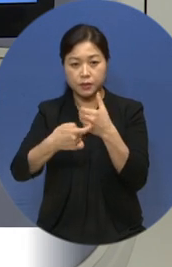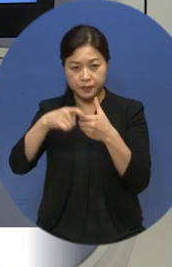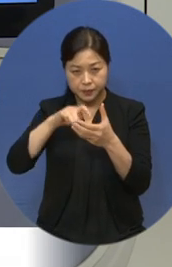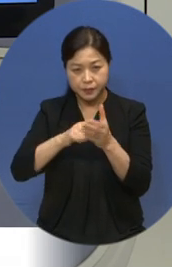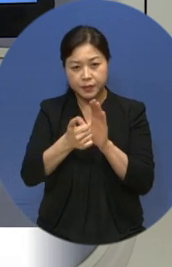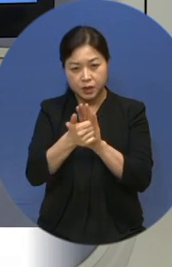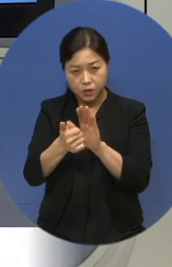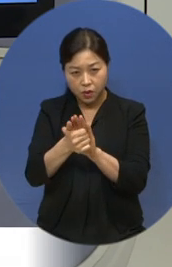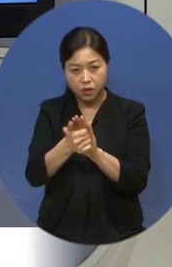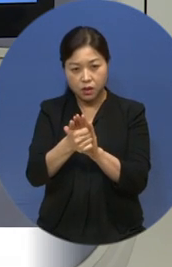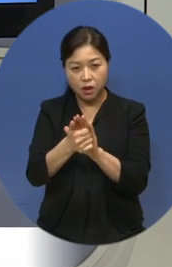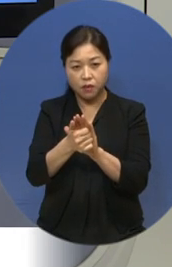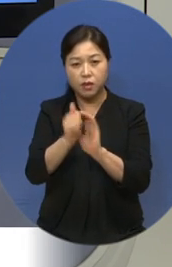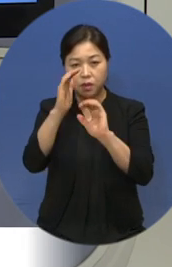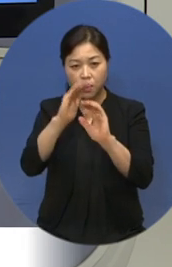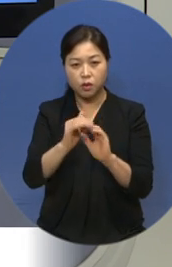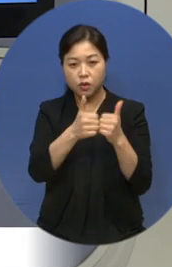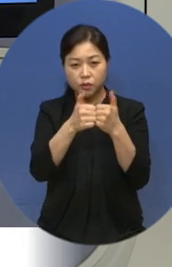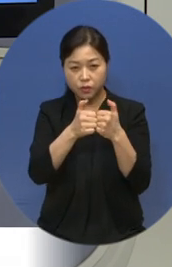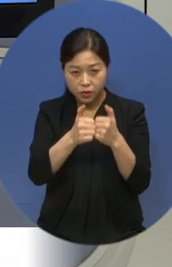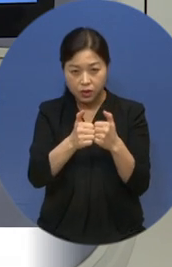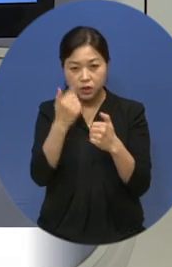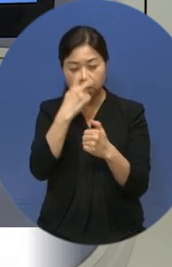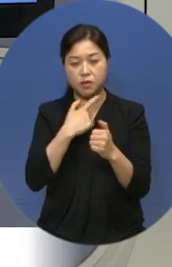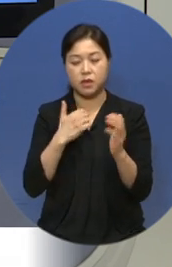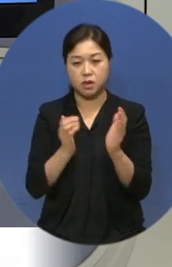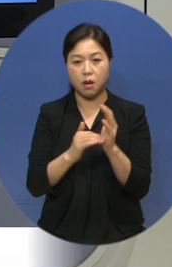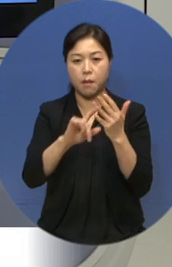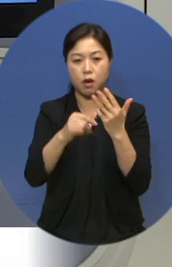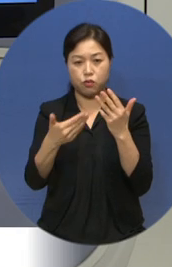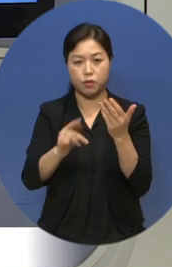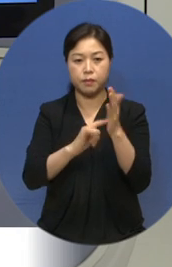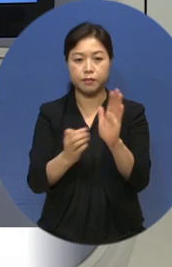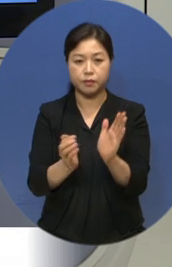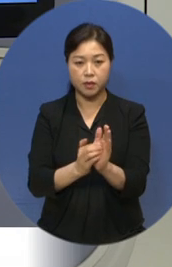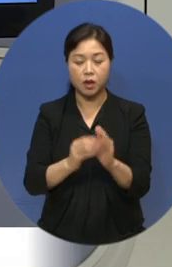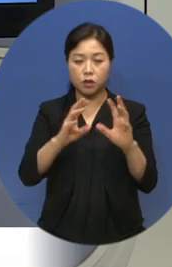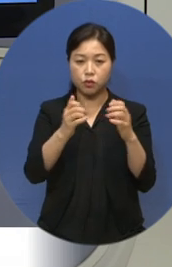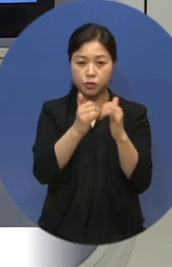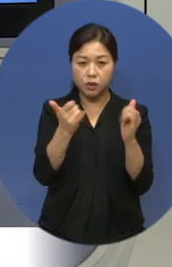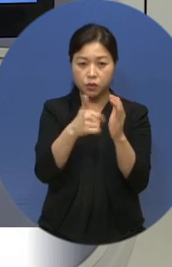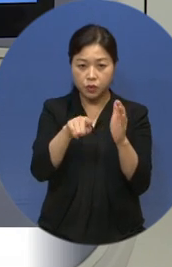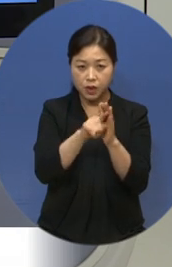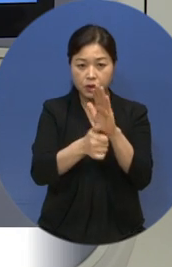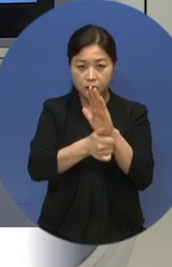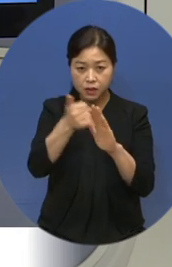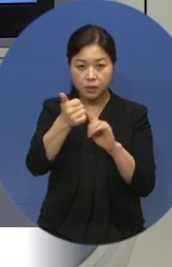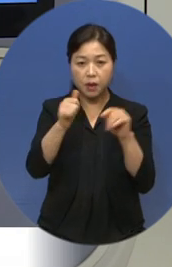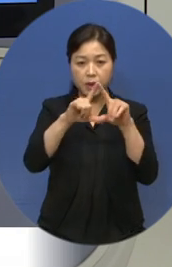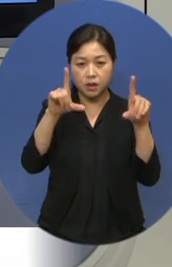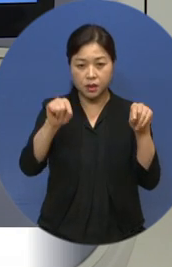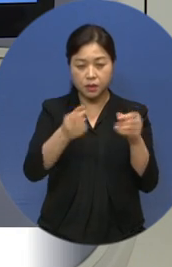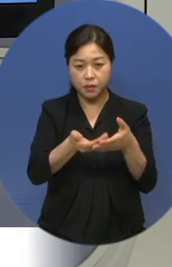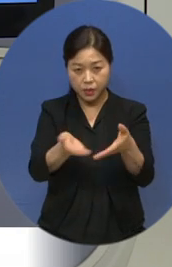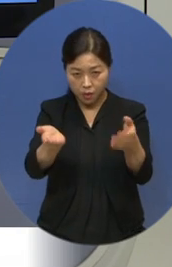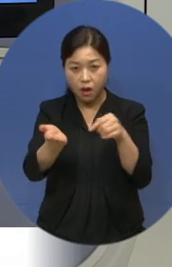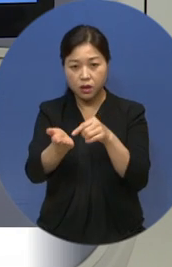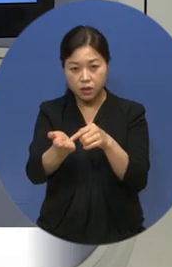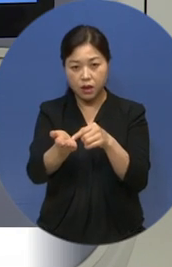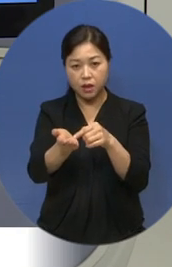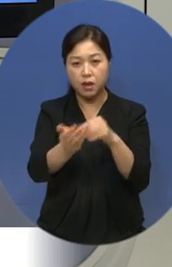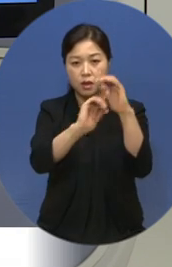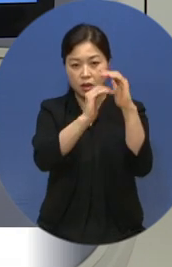점검했다 고 지난 9일 밝혔습니다 먼저 대국민 희망메시지 전달을 위한 슬로건 선정과